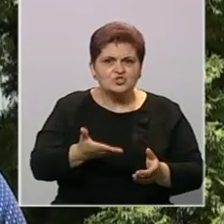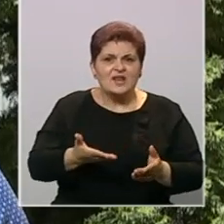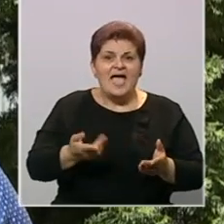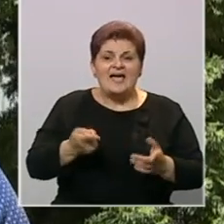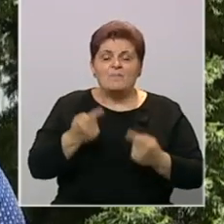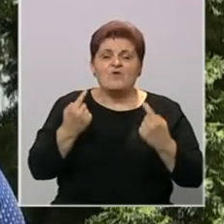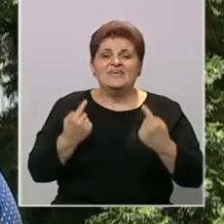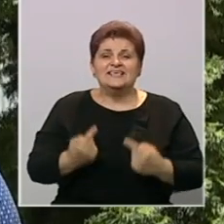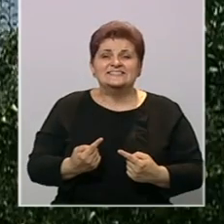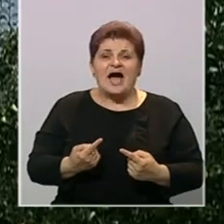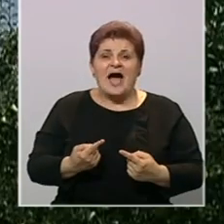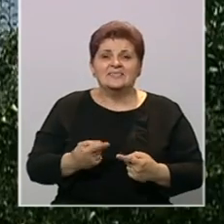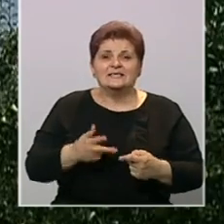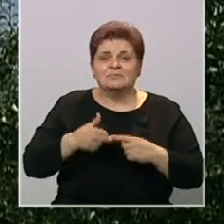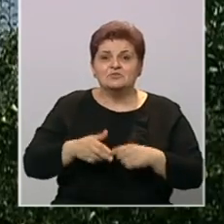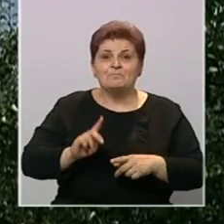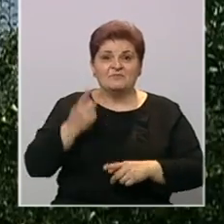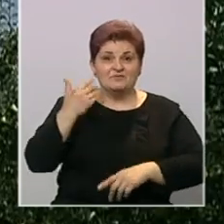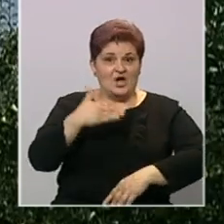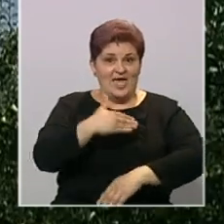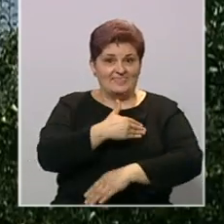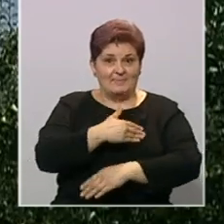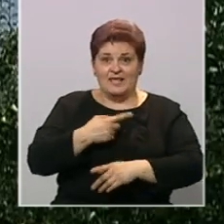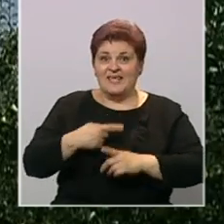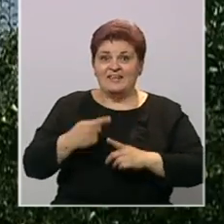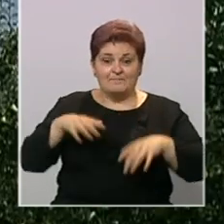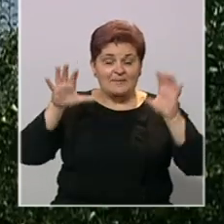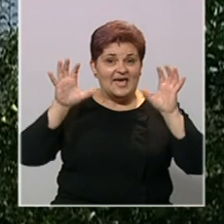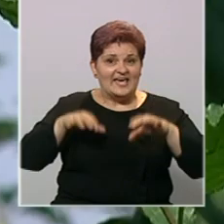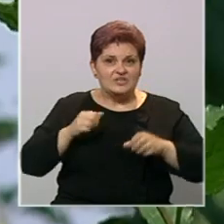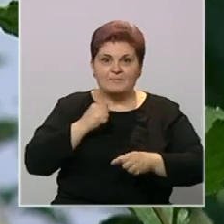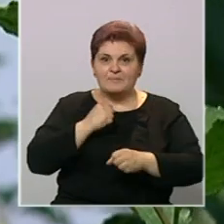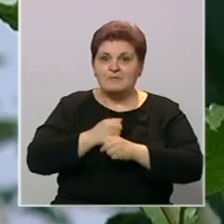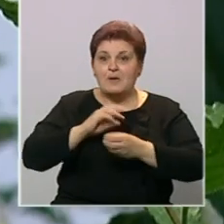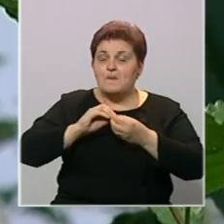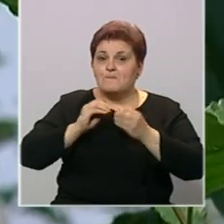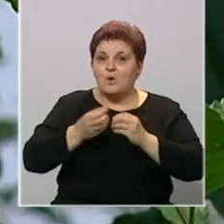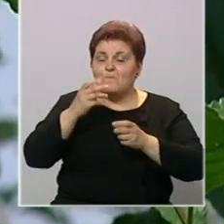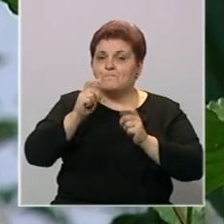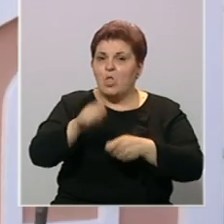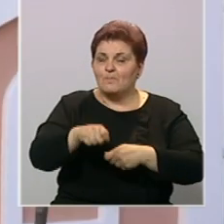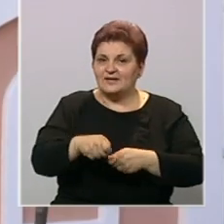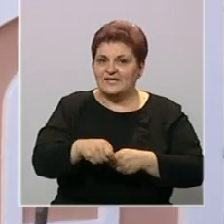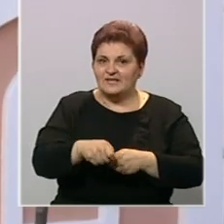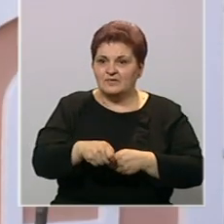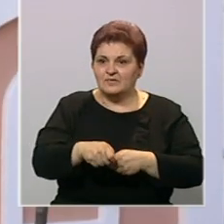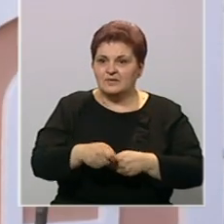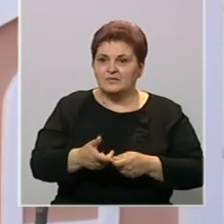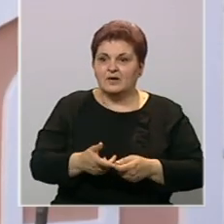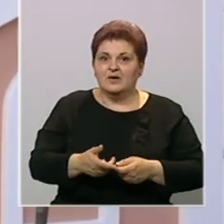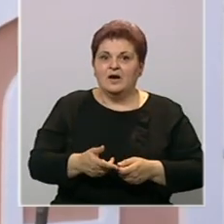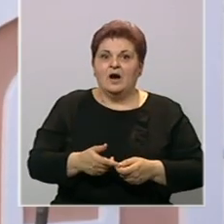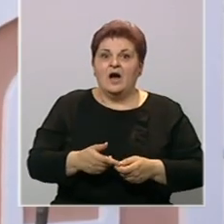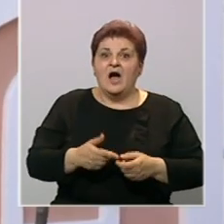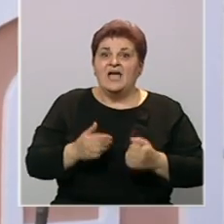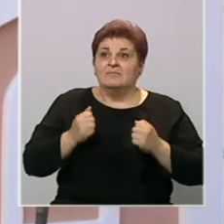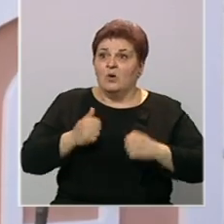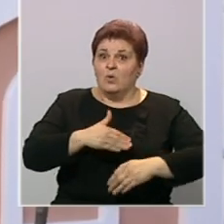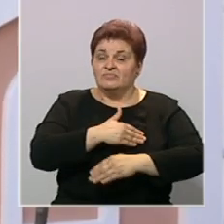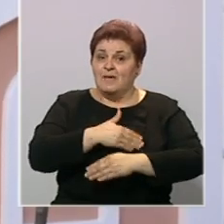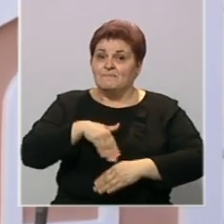stanje predupredili. Visoke temperature i nedostatak padavina stvaraju probleme poljoprivrednicima. Ukoliko još budemo imali te jako